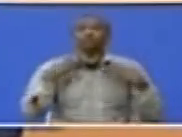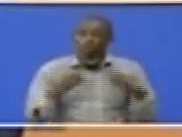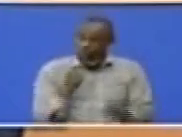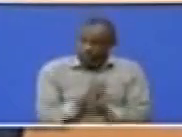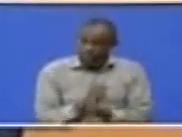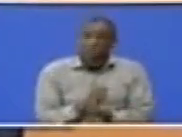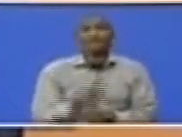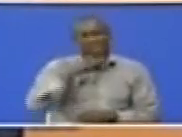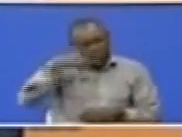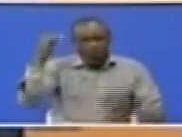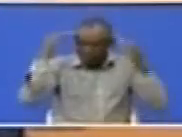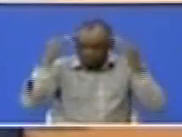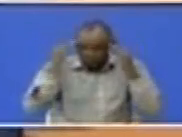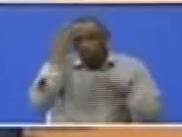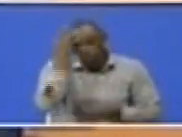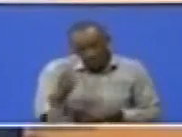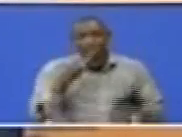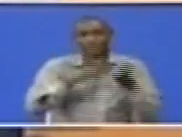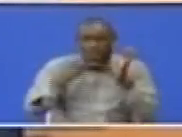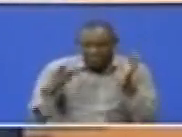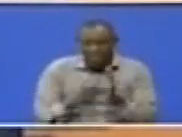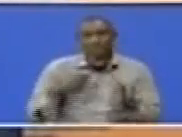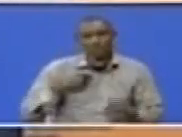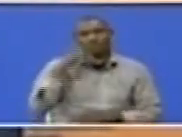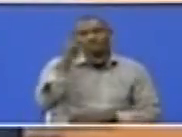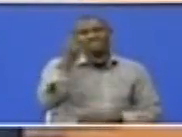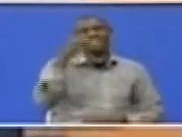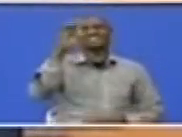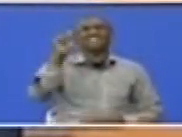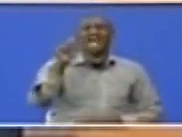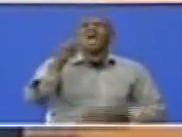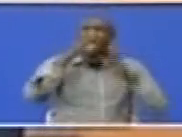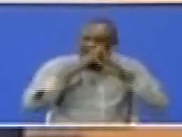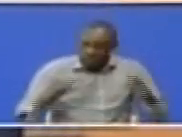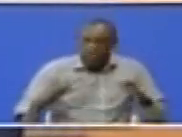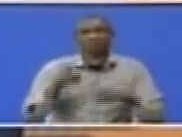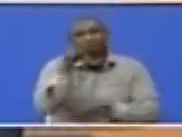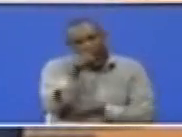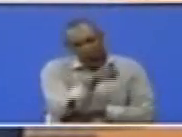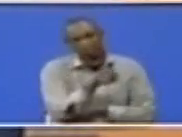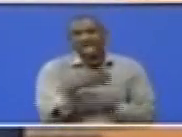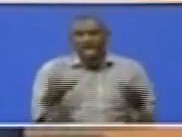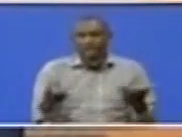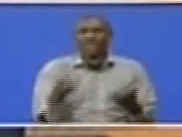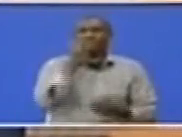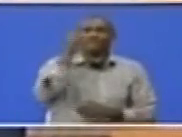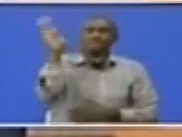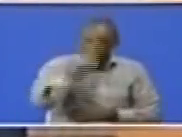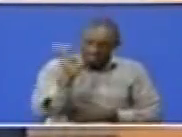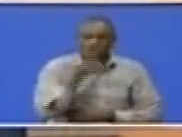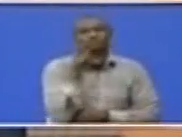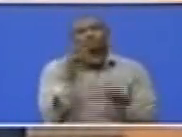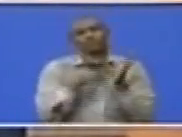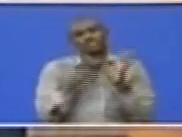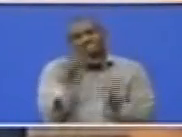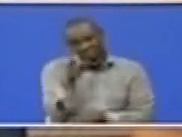Langat kushtakiwa kuhusiana na mradi tata wa nyumba za tasia kwa kima cha shilingi ama wakima wa shilingi bilioni 5. Katibu